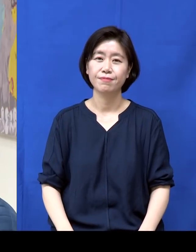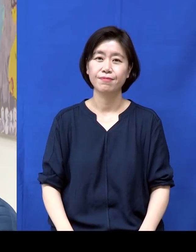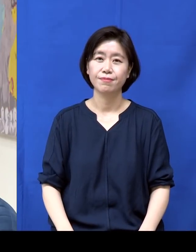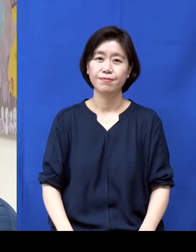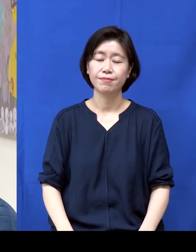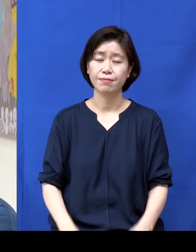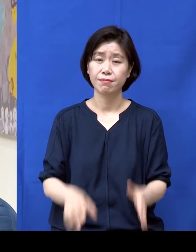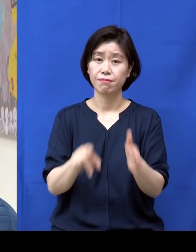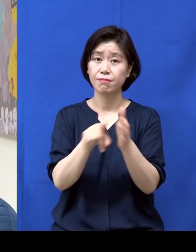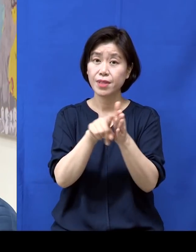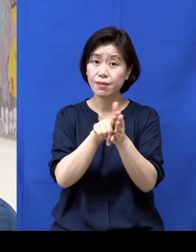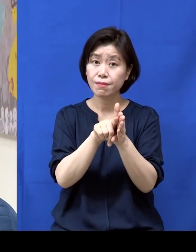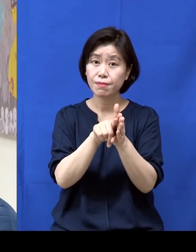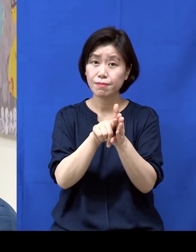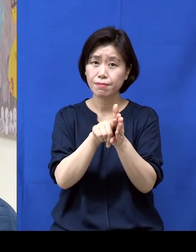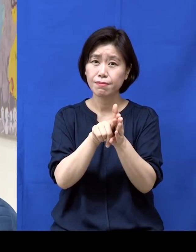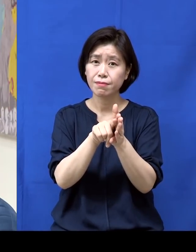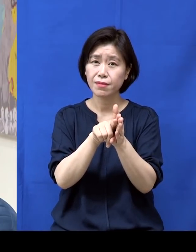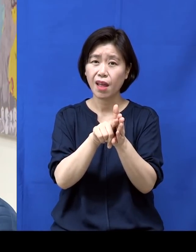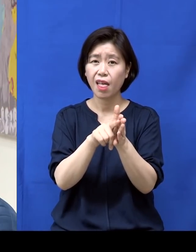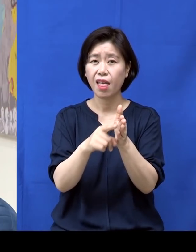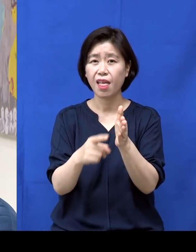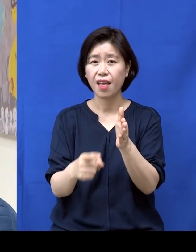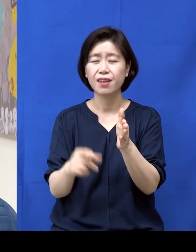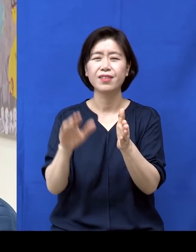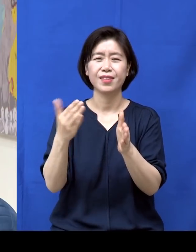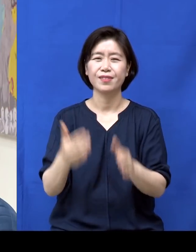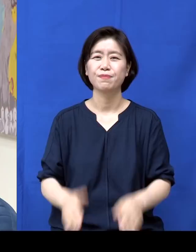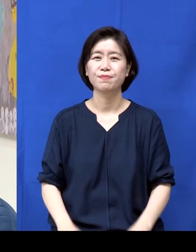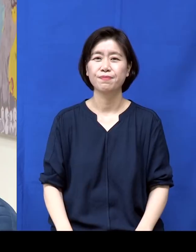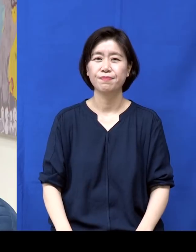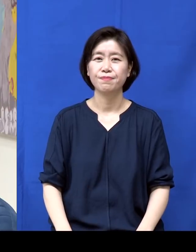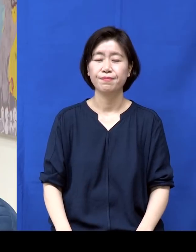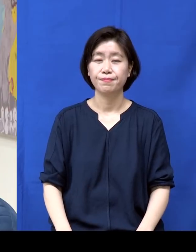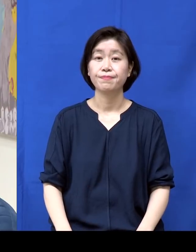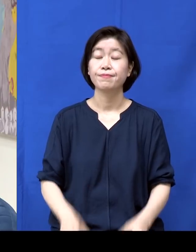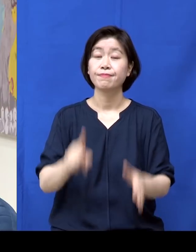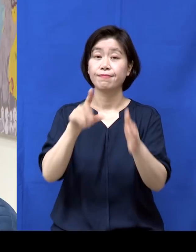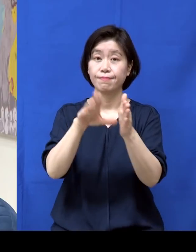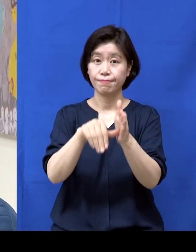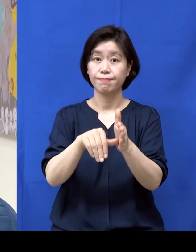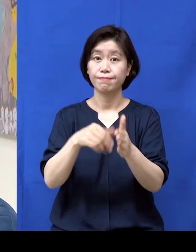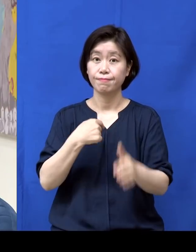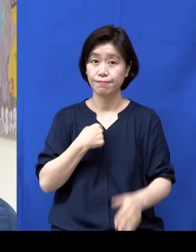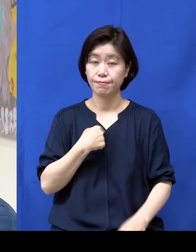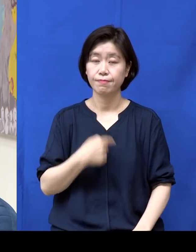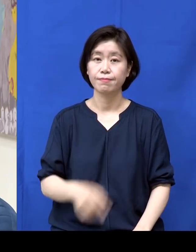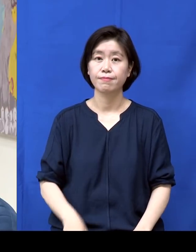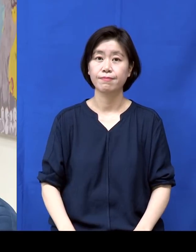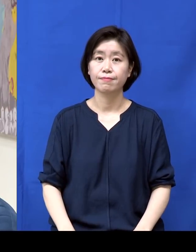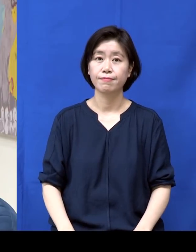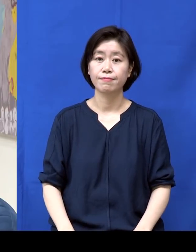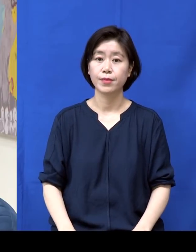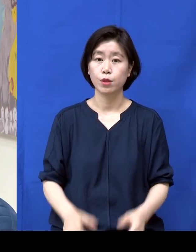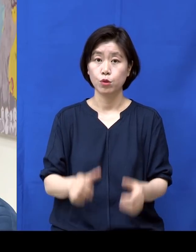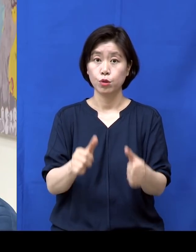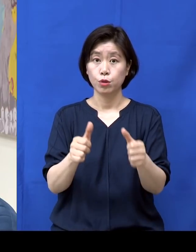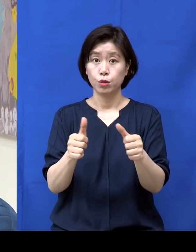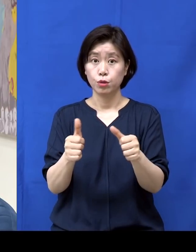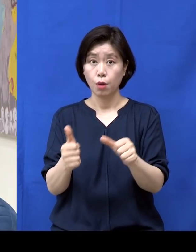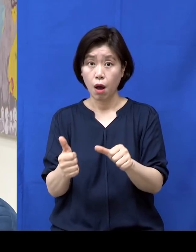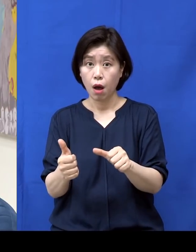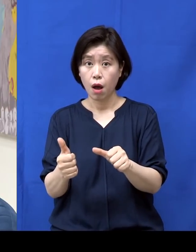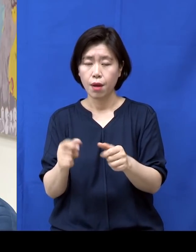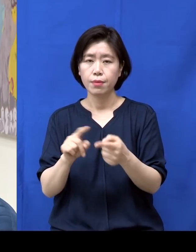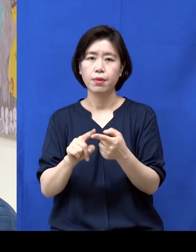예, 신앙도 이제 껍질만 남게 되고 막 그런 상황이 된 거였죠. 예. 그러던 과정에서 이제 제가 그 죽음을 경험하고